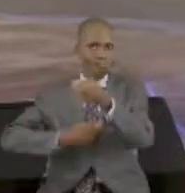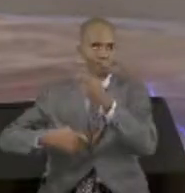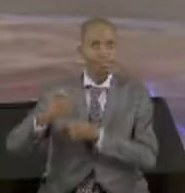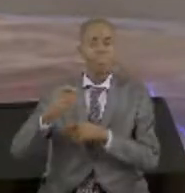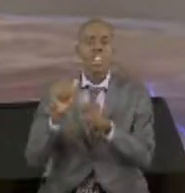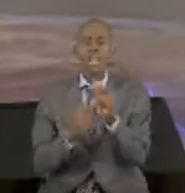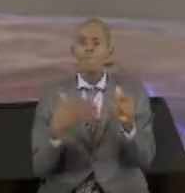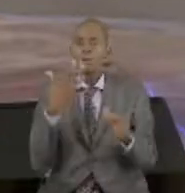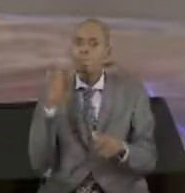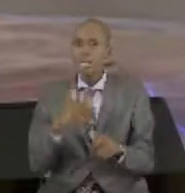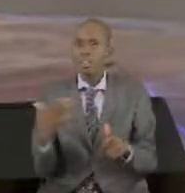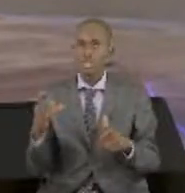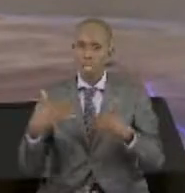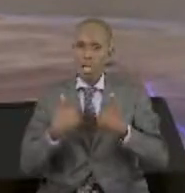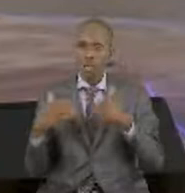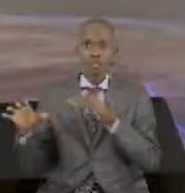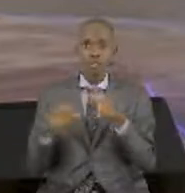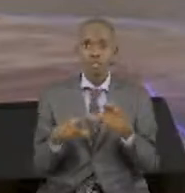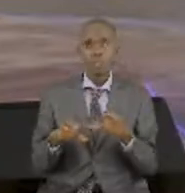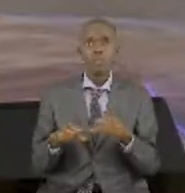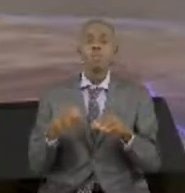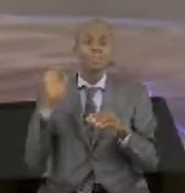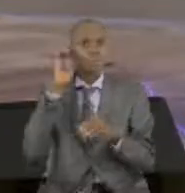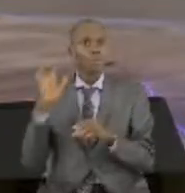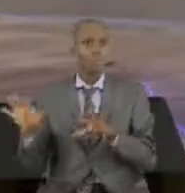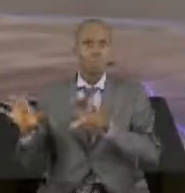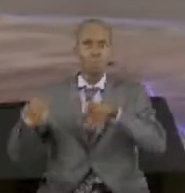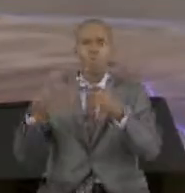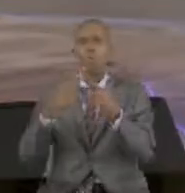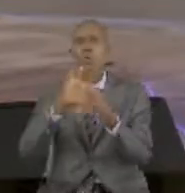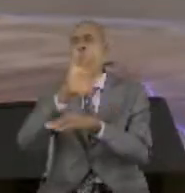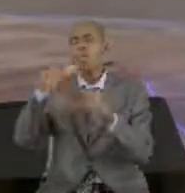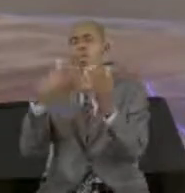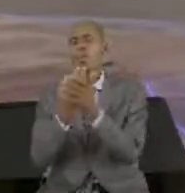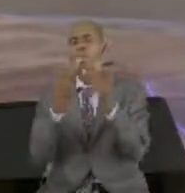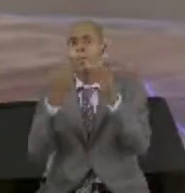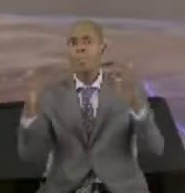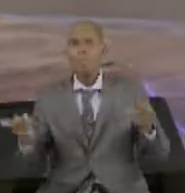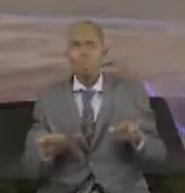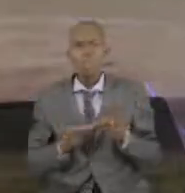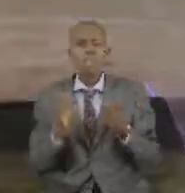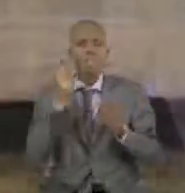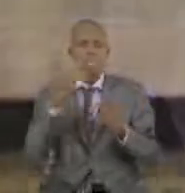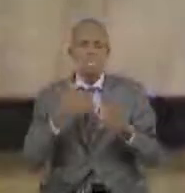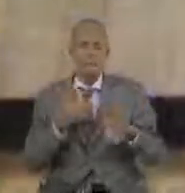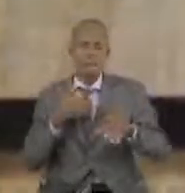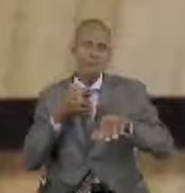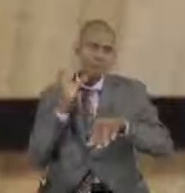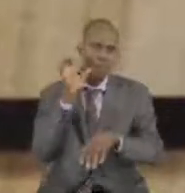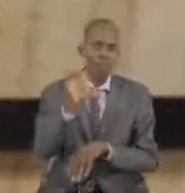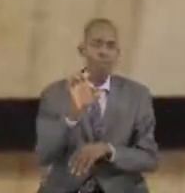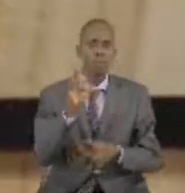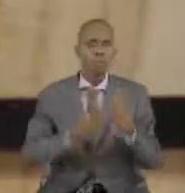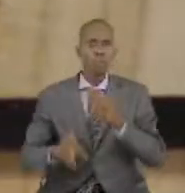intervertir tout ce qu'il a fait de mauvaises maintenant si je veux y allait dans ces lieux de mauvais pour arrêter ceux qui